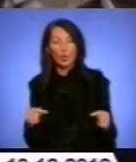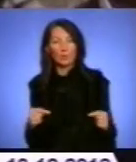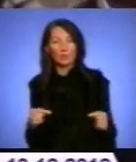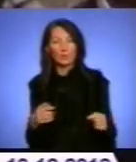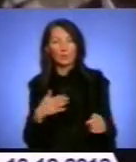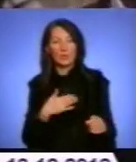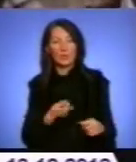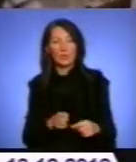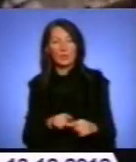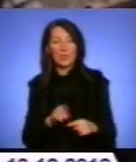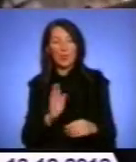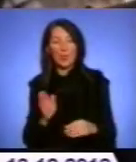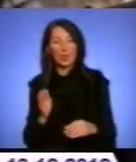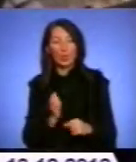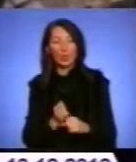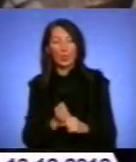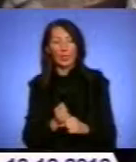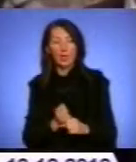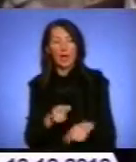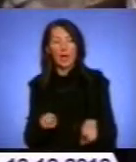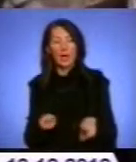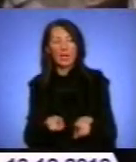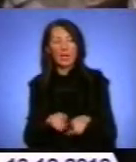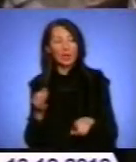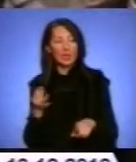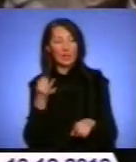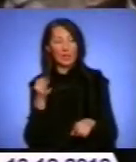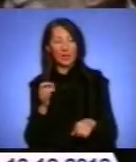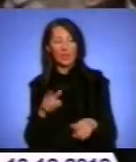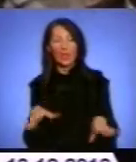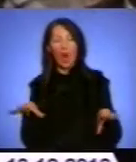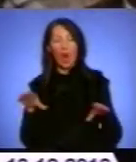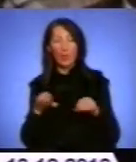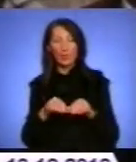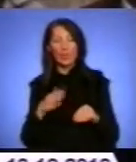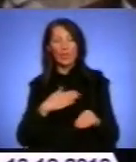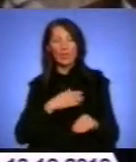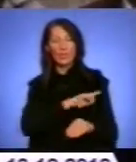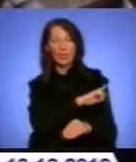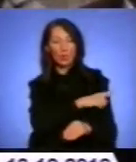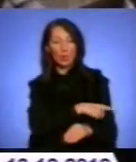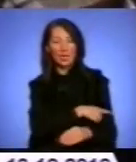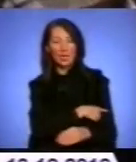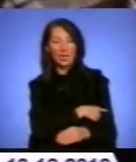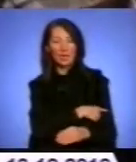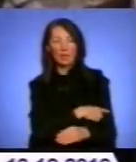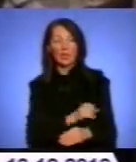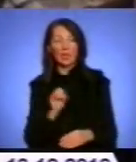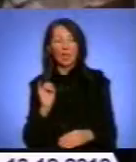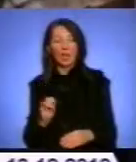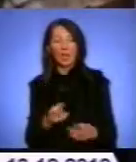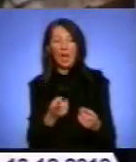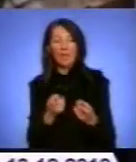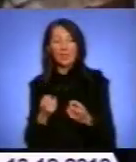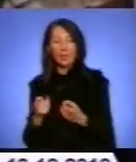ми це будемо робити. Але ми також зацікавлені об'єднати наші зусилля і